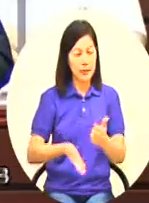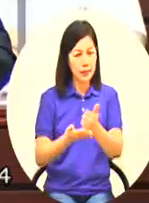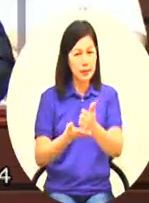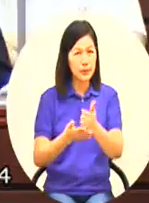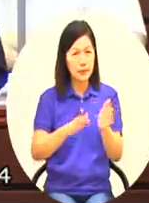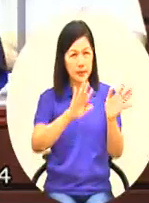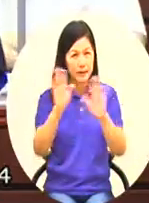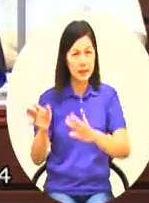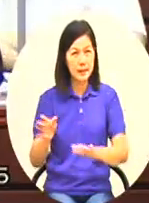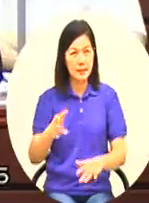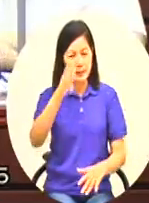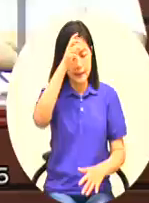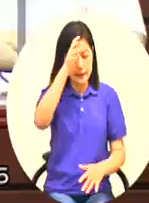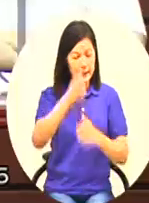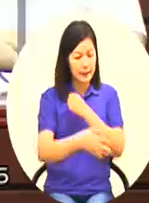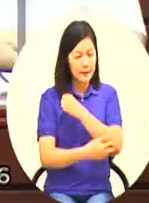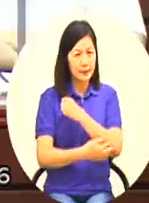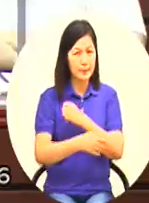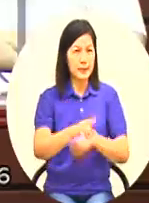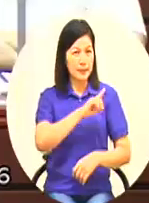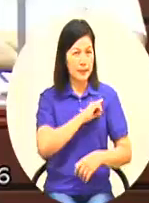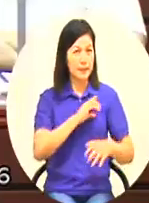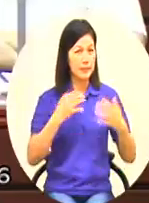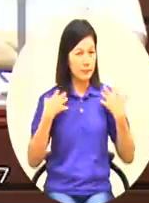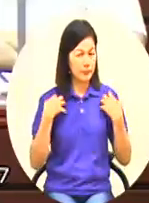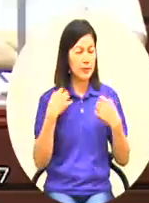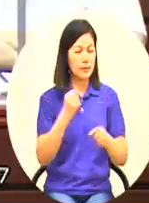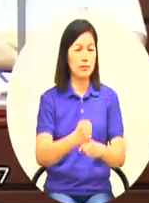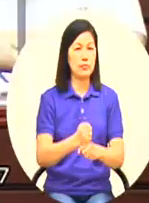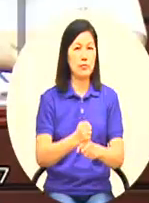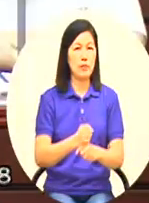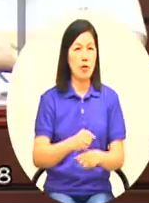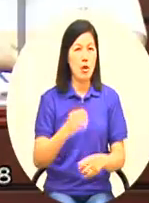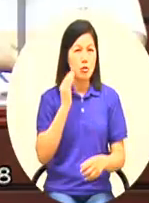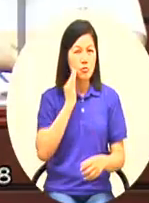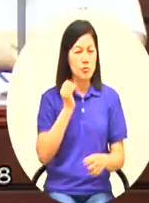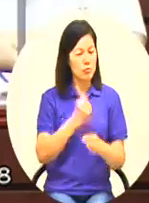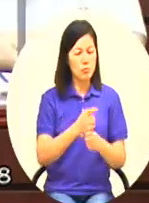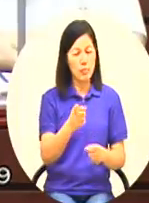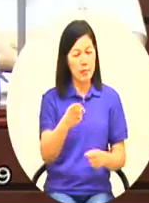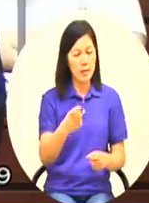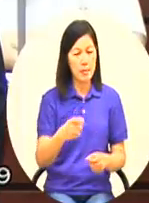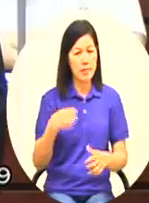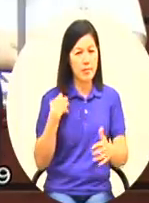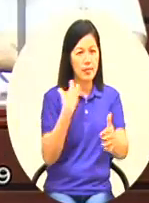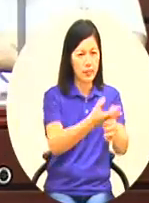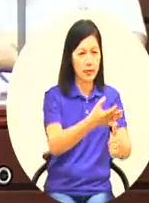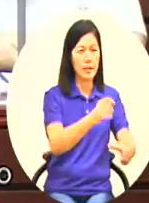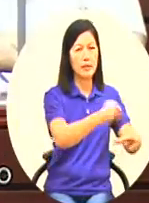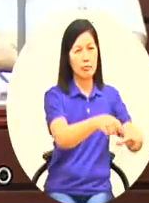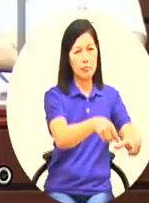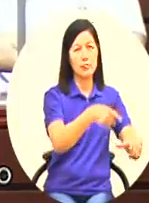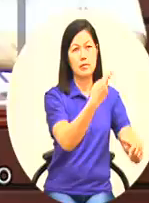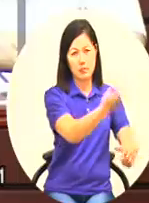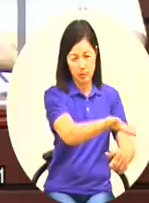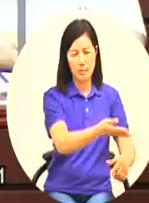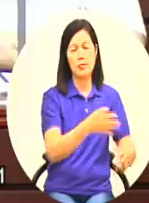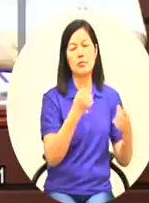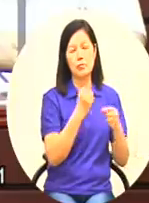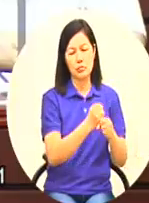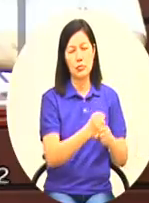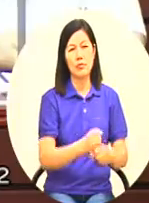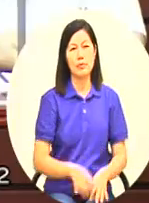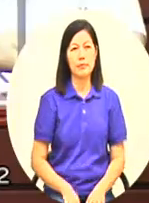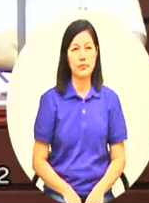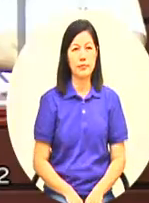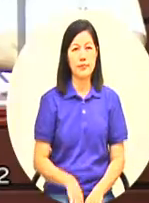谨我们自己来，能做的我们自己做，不能做我们才包给这个厂商，好，谢谢。谢谢，我